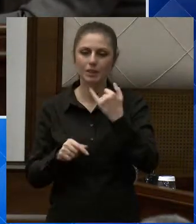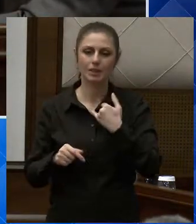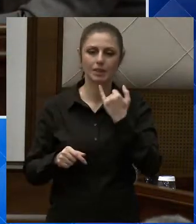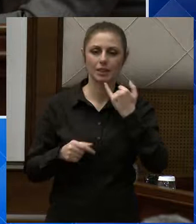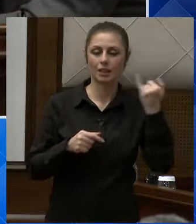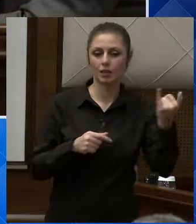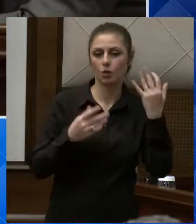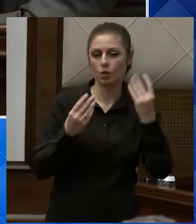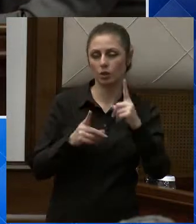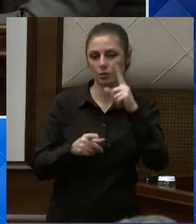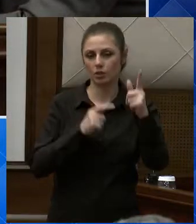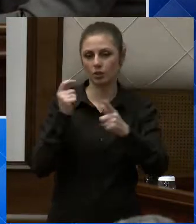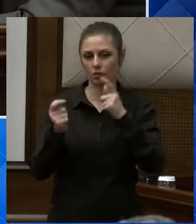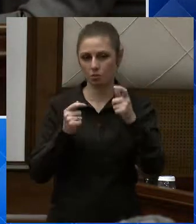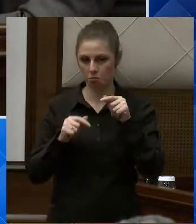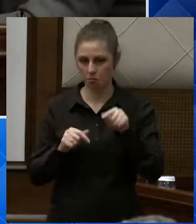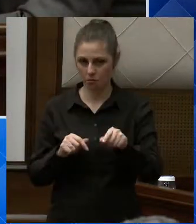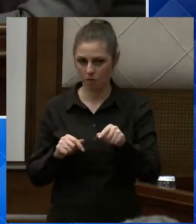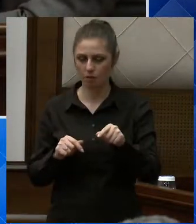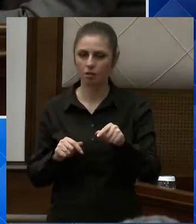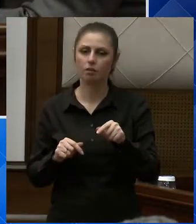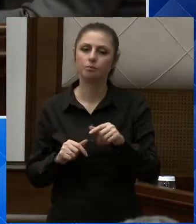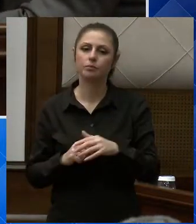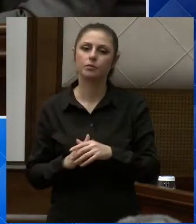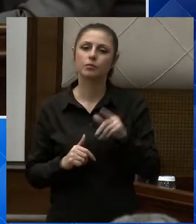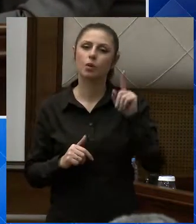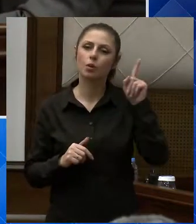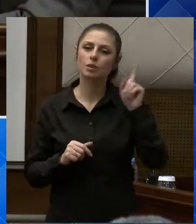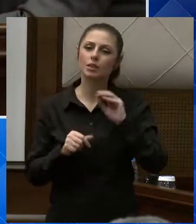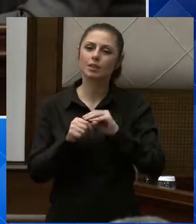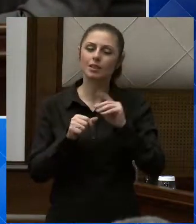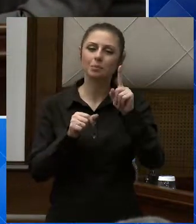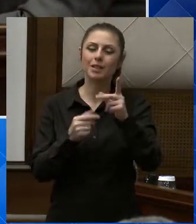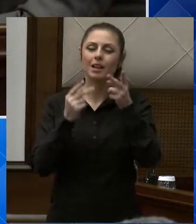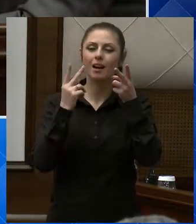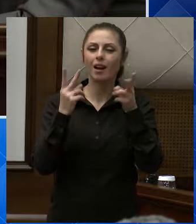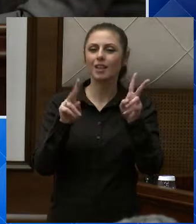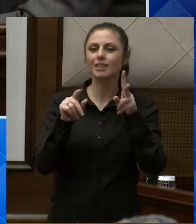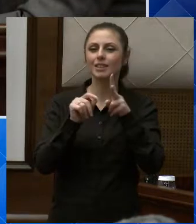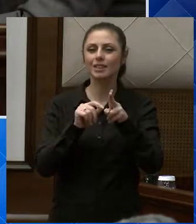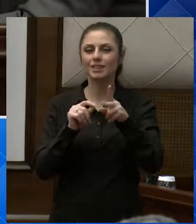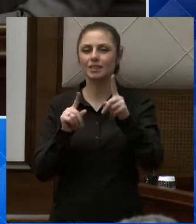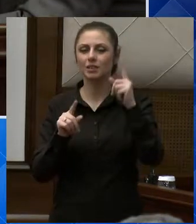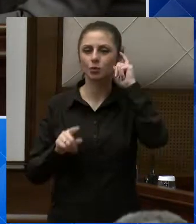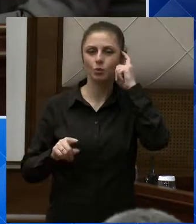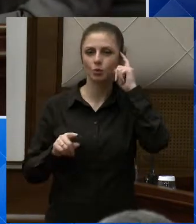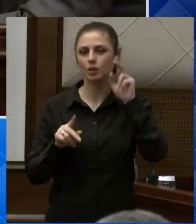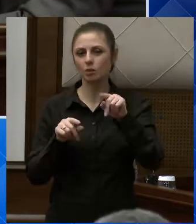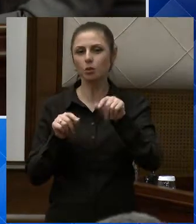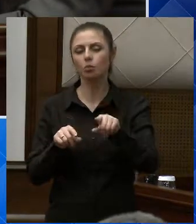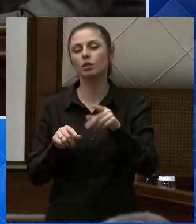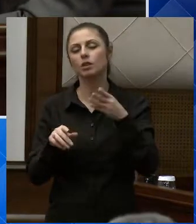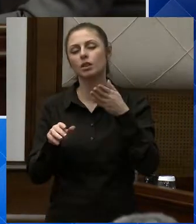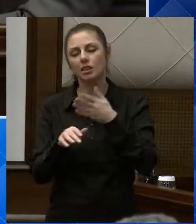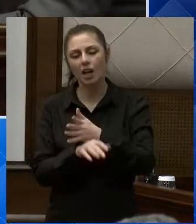çalışma. O anda da bizim teşkilattaki arkadaşlarımızın birlikte bir açılış havasına büründüğü bir çalışma ama bu gerçek